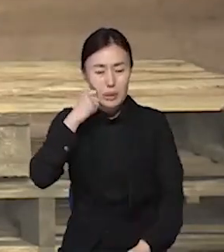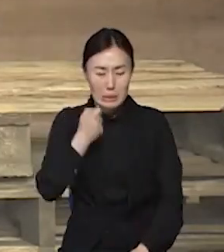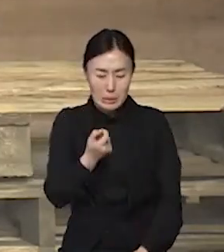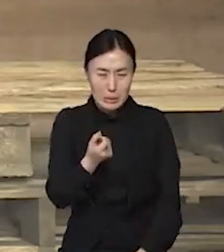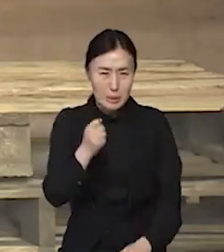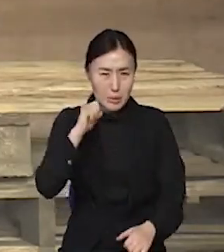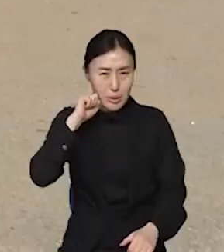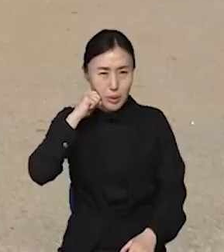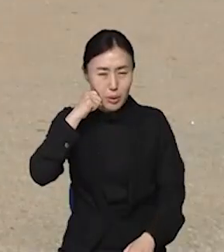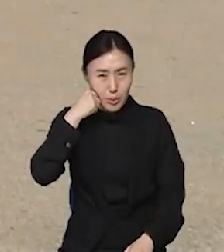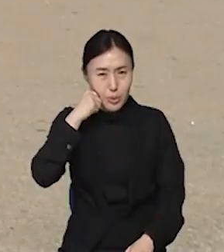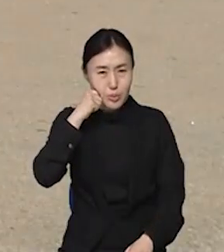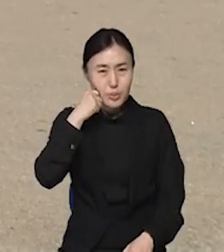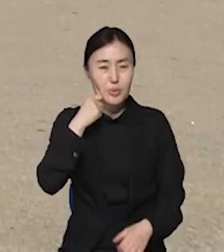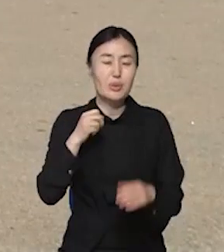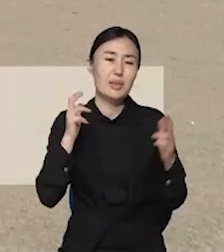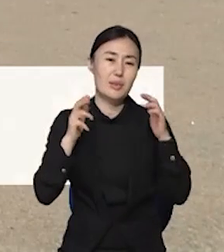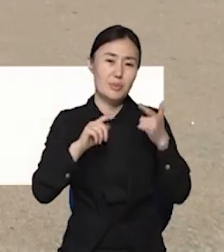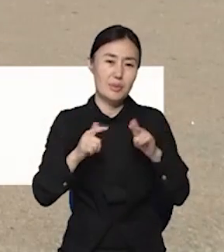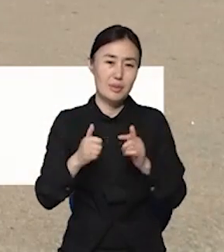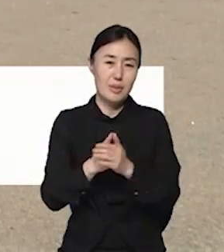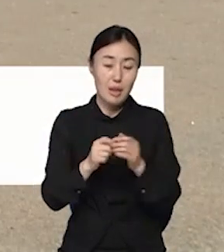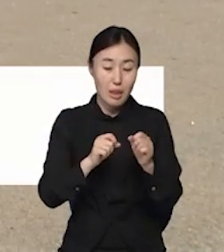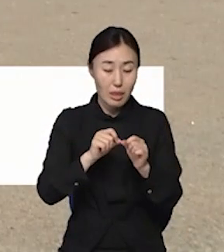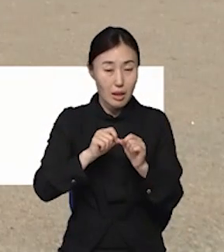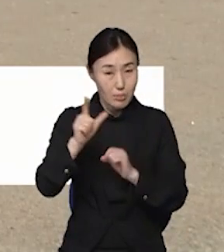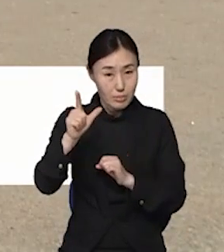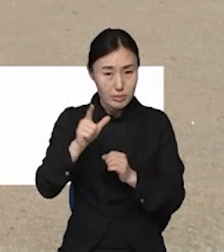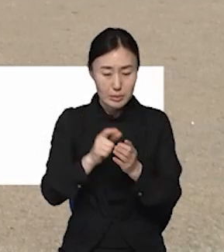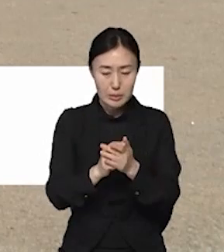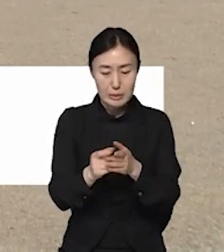때문입니다. 대다수의 하청업체들이